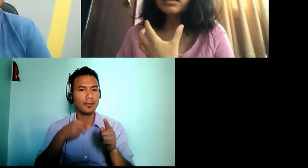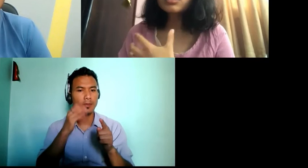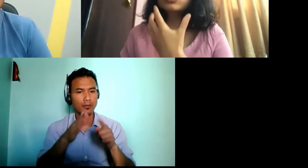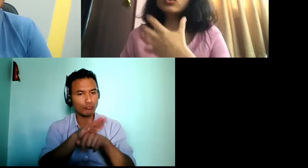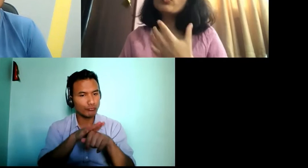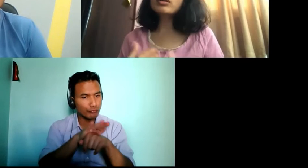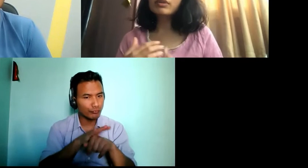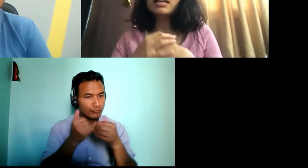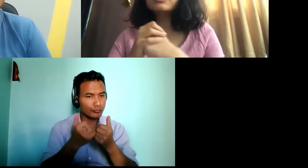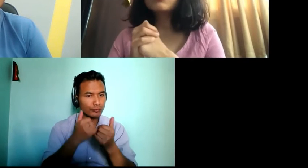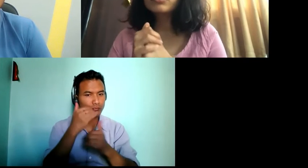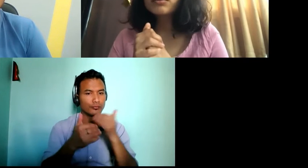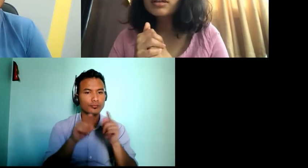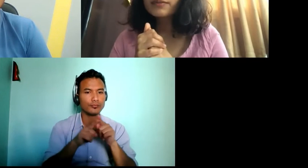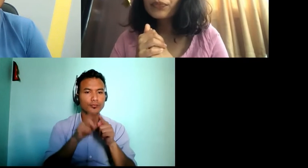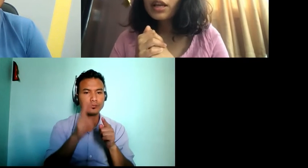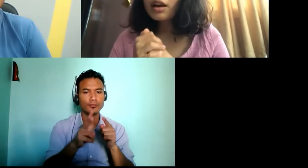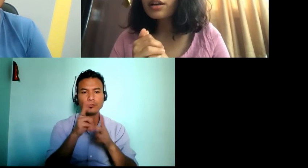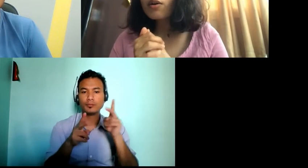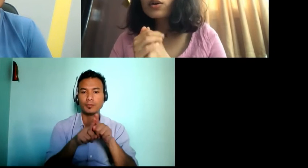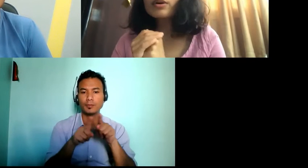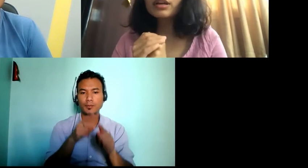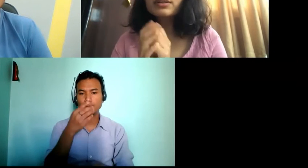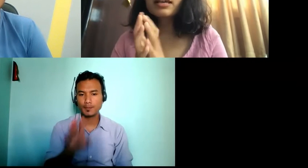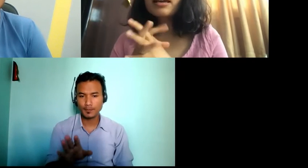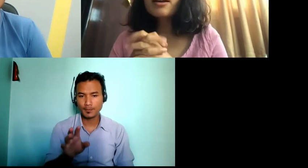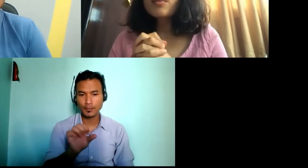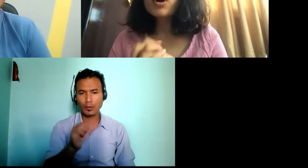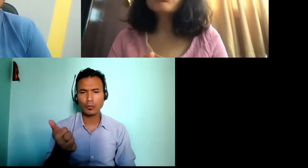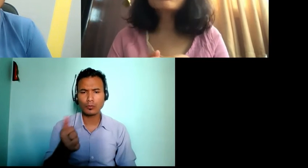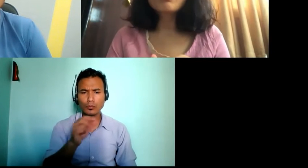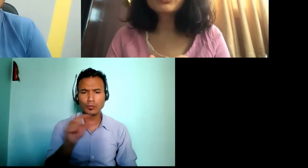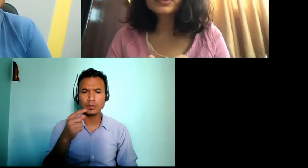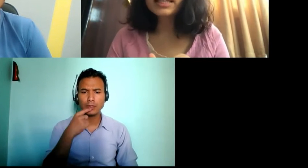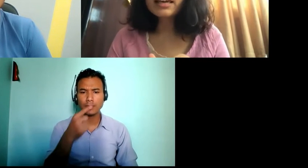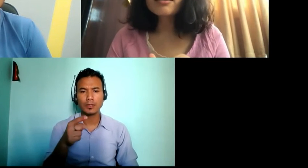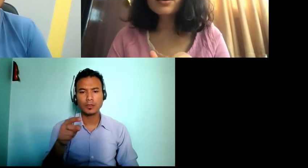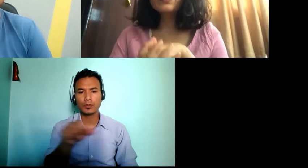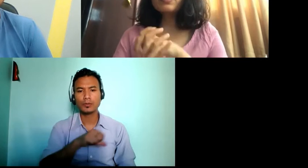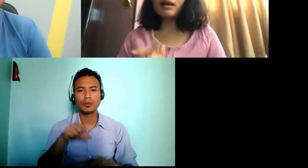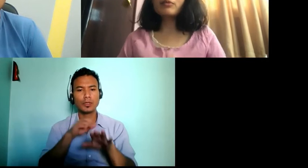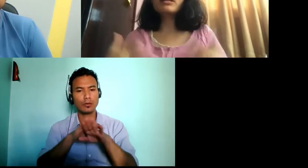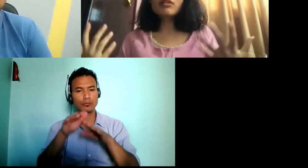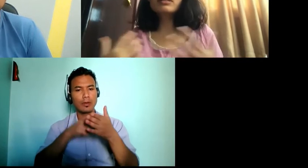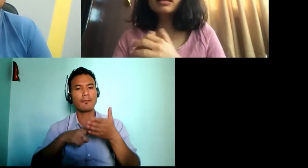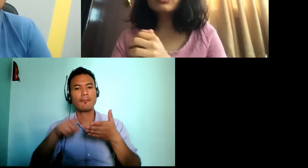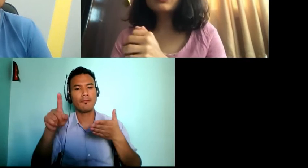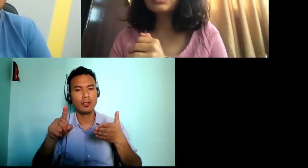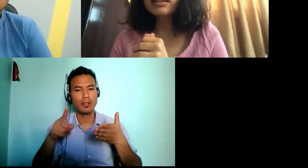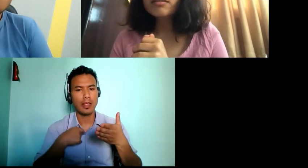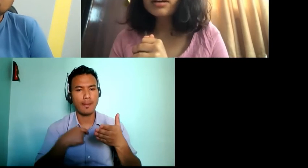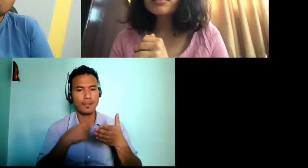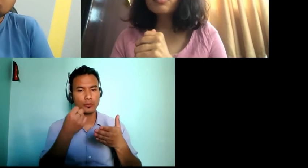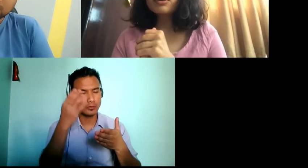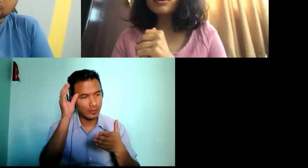है. सो त्यो पनि हुने चान्सेसहरू हुन्छ. अनि अर्को भनेको चाहिँ पब्लिक अप्रुभल के, अब हामीले कतिले त्यो